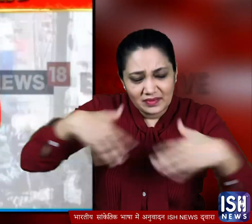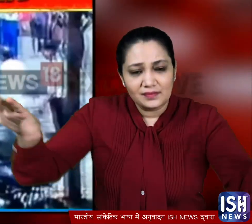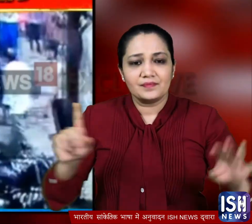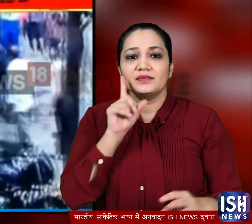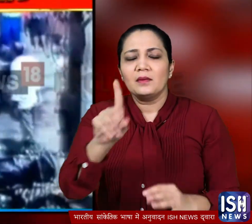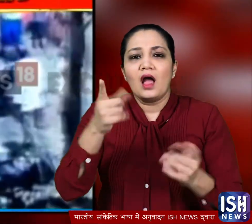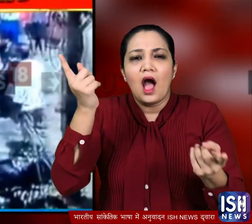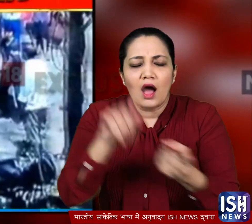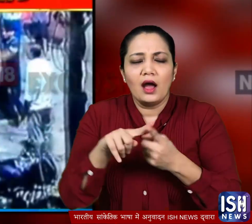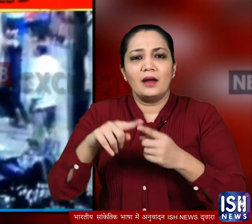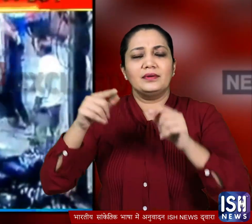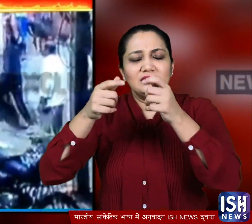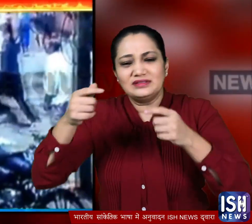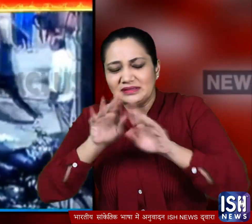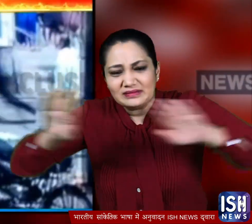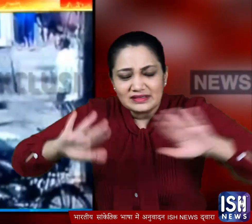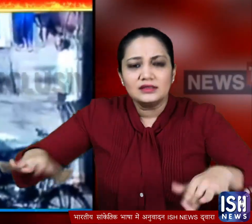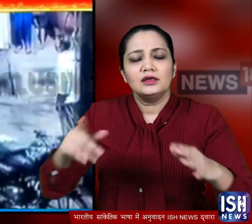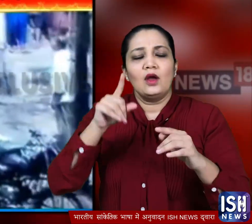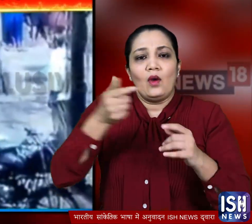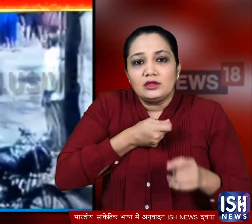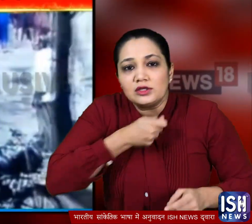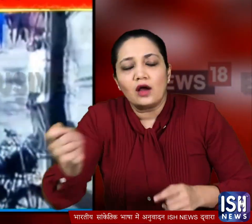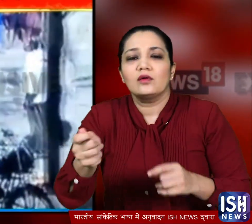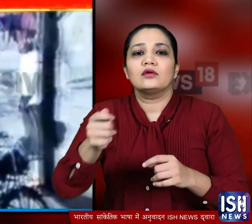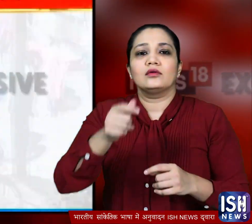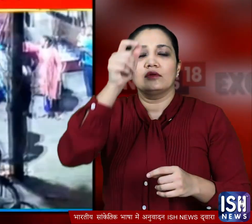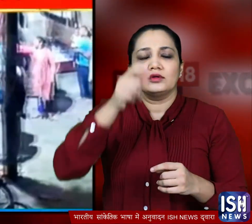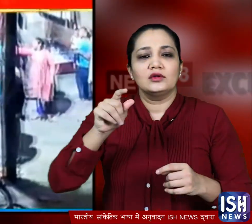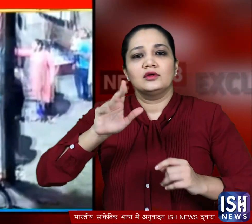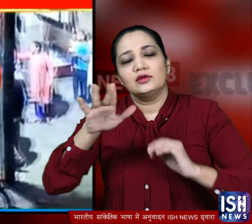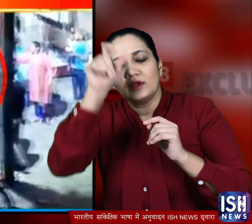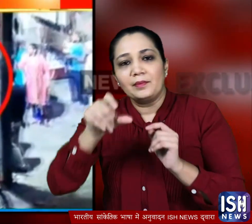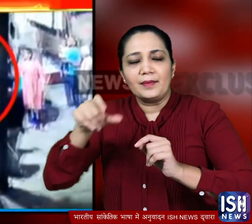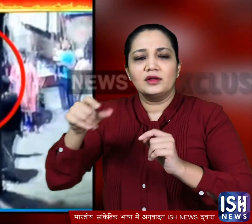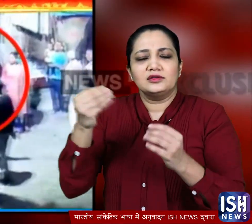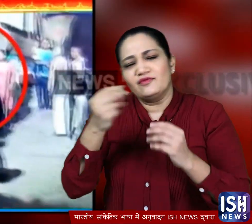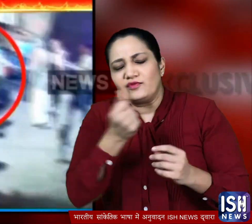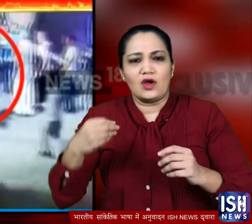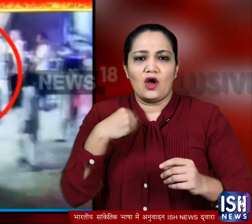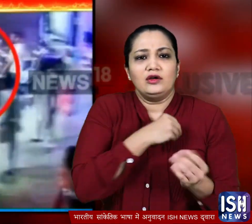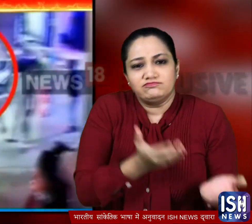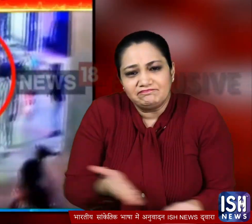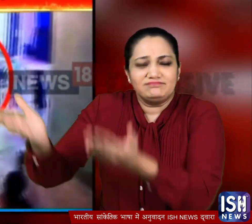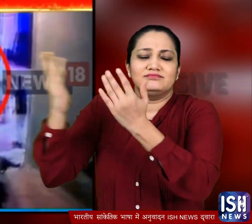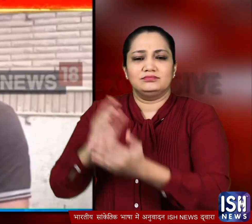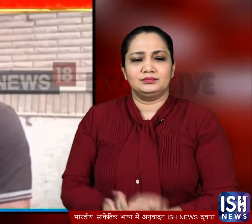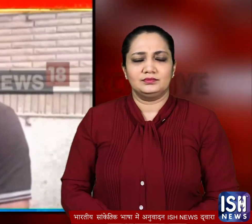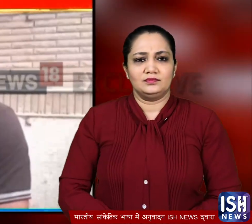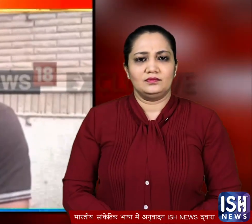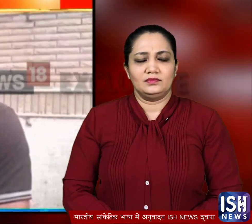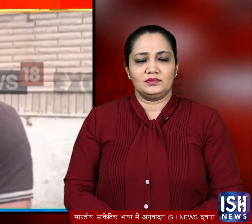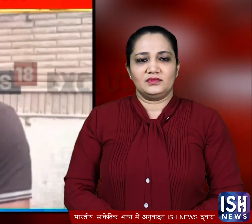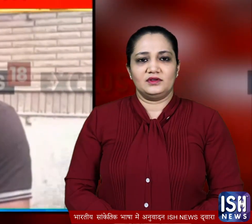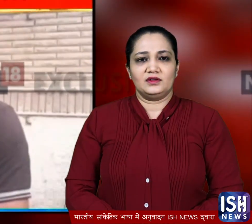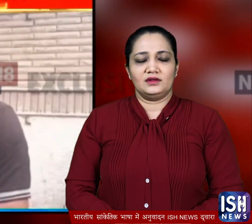जाए। लेकिन इस बीच बचाव में एक आरोपी ने उस पर चाकू से वार कर दिया, जिसके बाद वहां खड़े कुछ लोग उसे तुरंत अस्पताल ले गए। जो